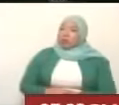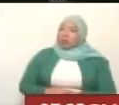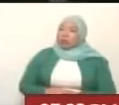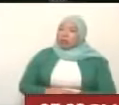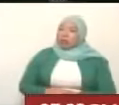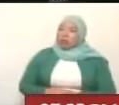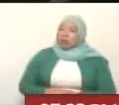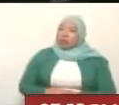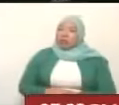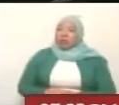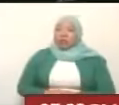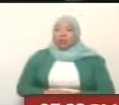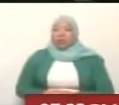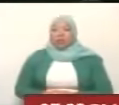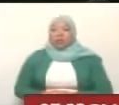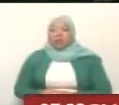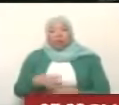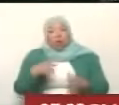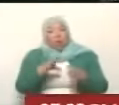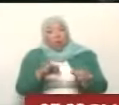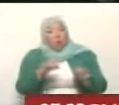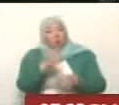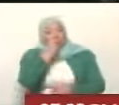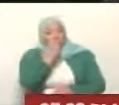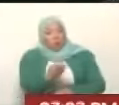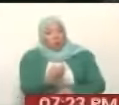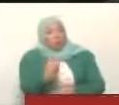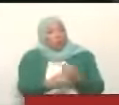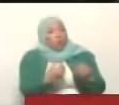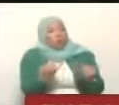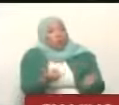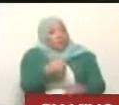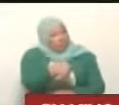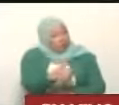我非常高兴能在委内瑞拉看到您。 ¿Cómo te ha ido en esta visita? Cuéntame.